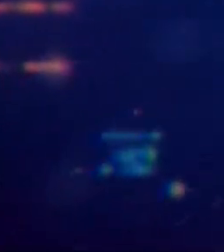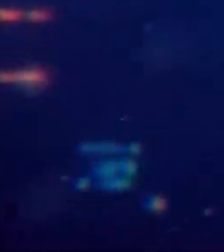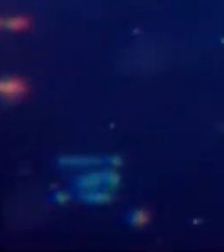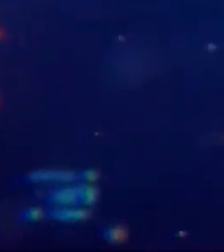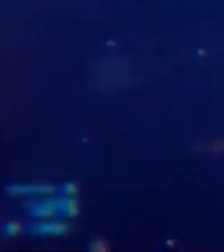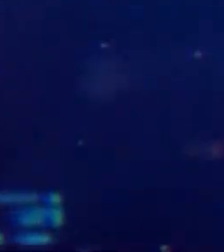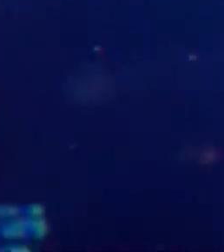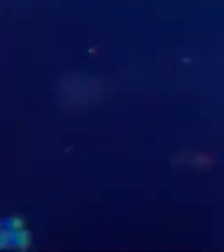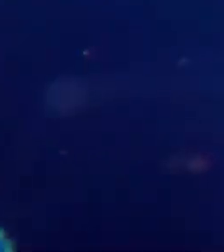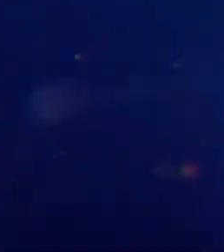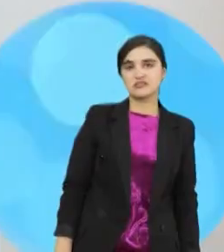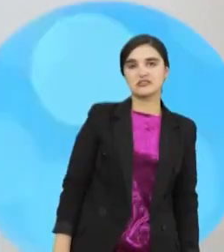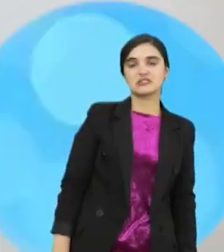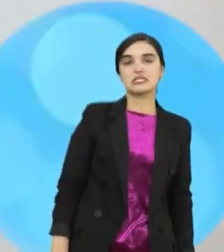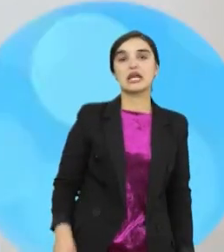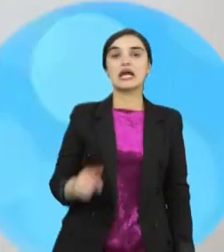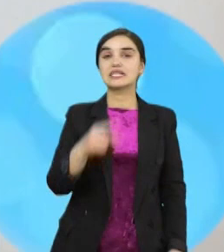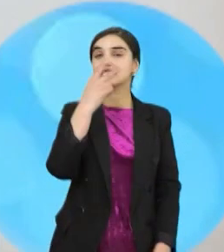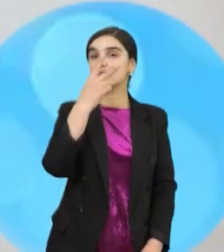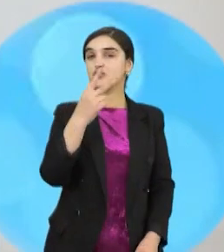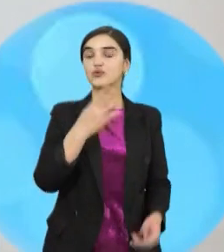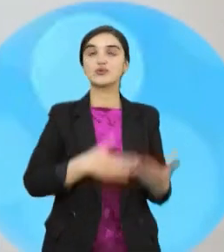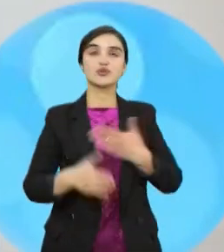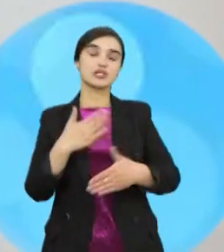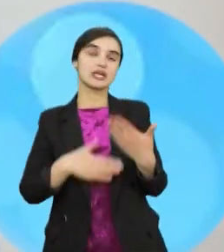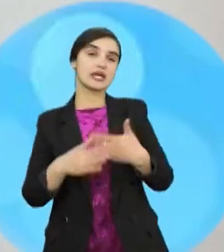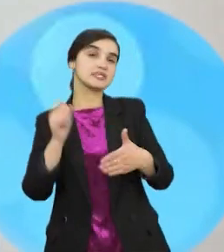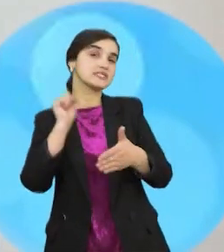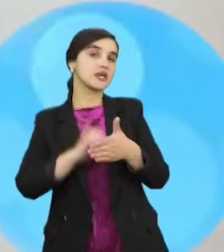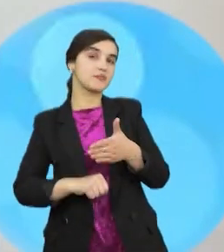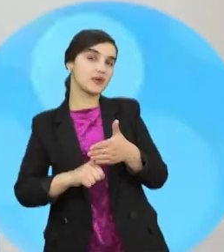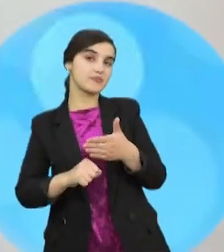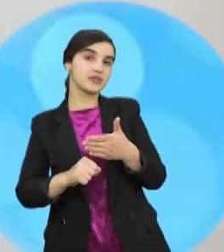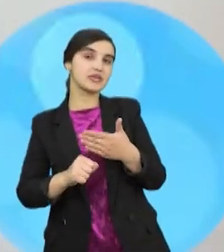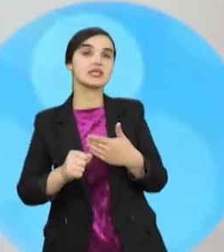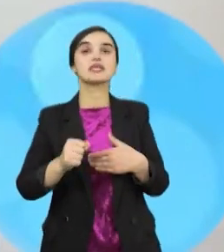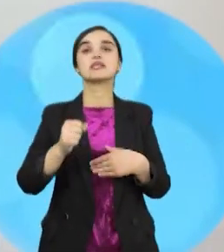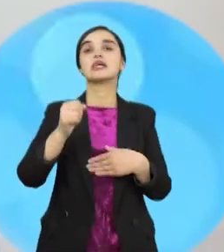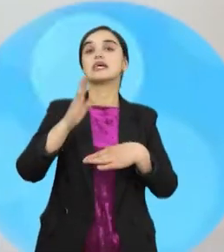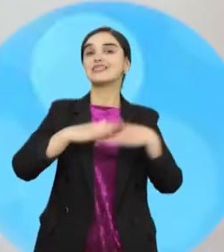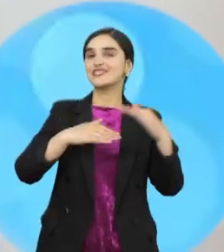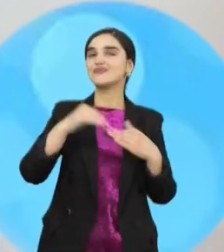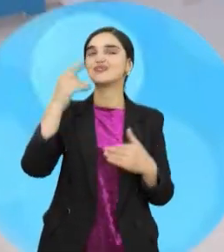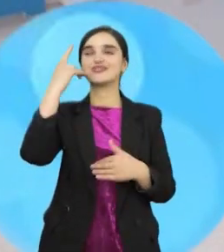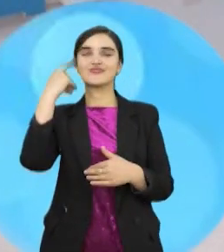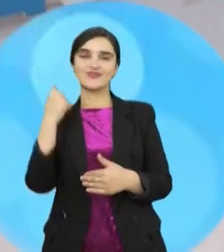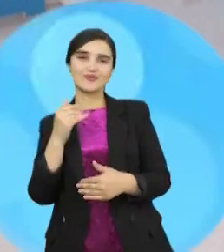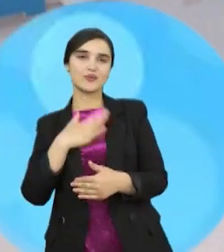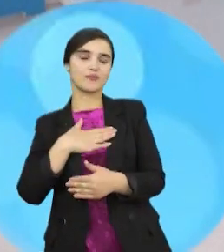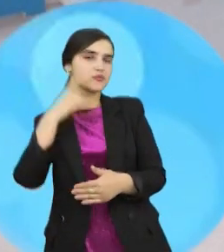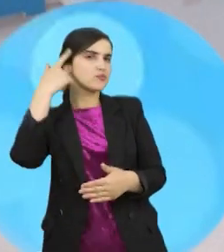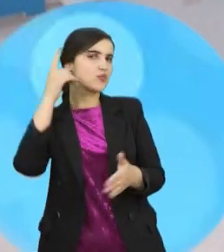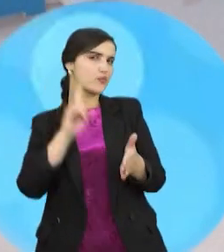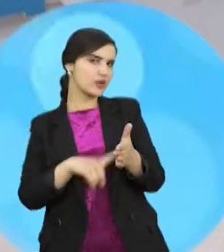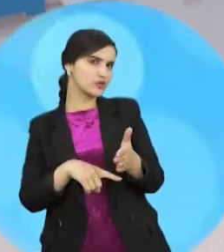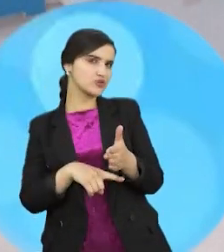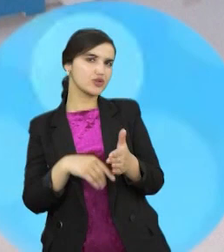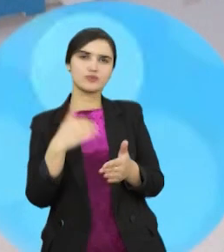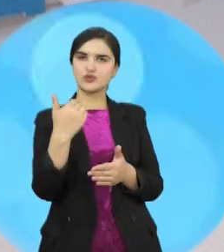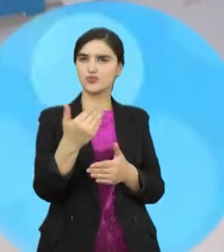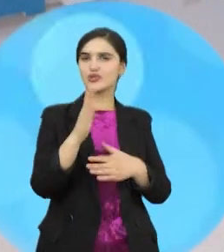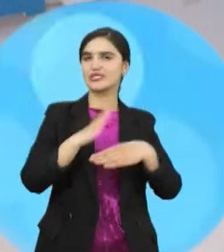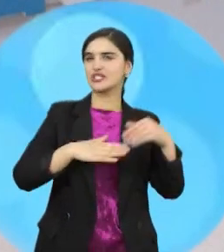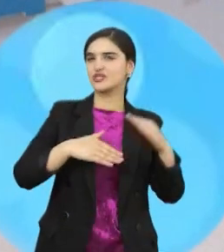انا تماشابینانی عزیز سببی این تجربه رو نیز فهمیدیم. من باوری دارم که این